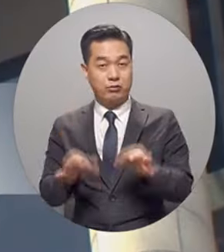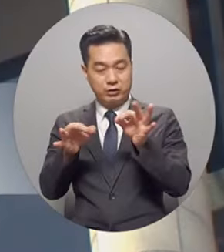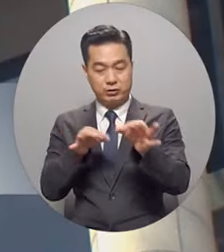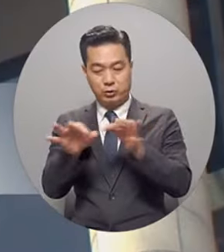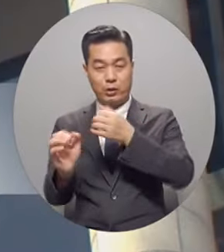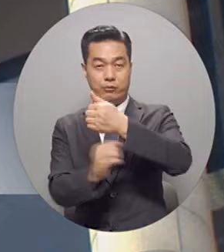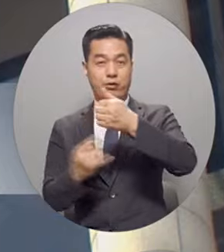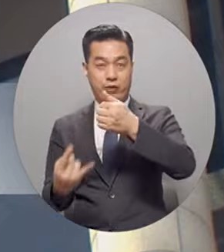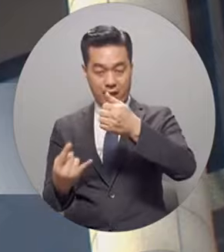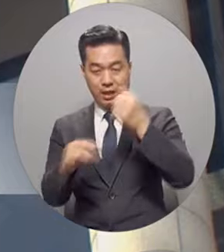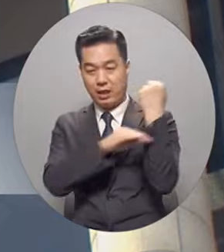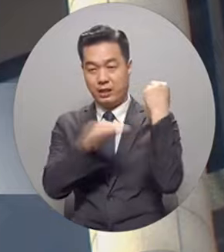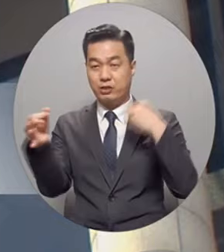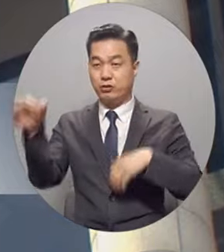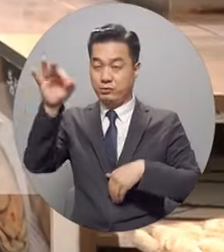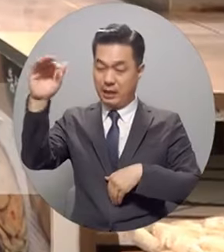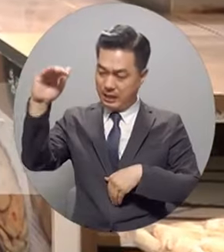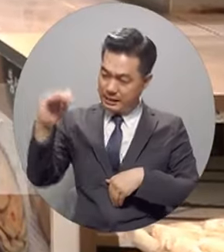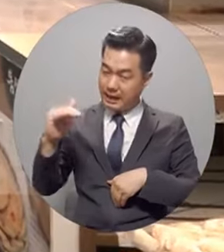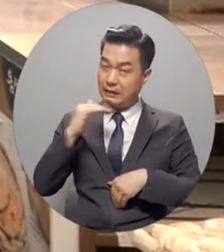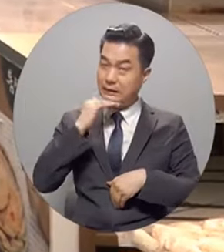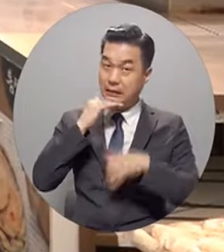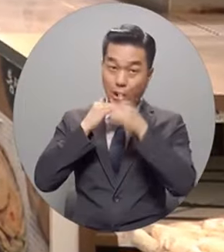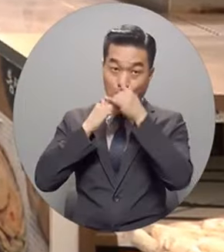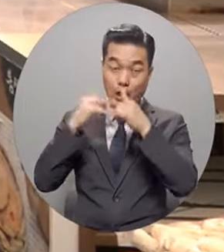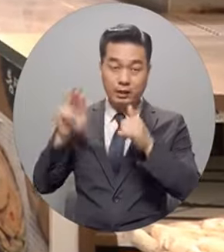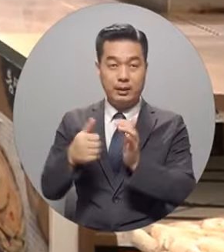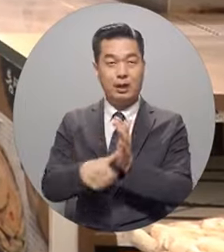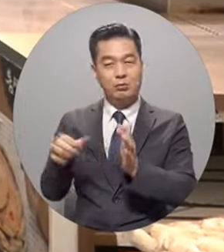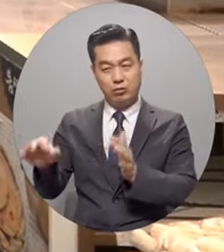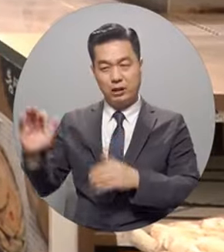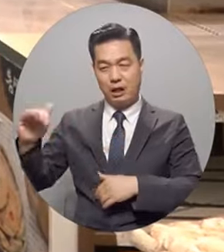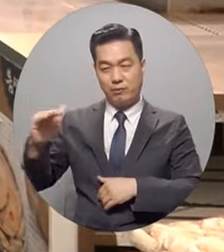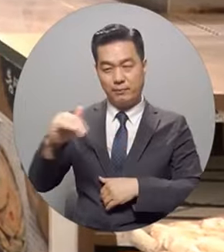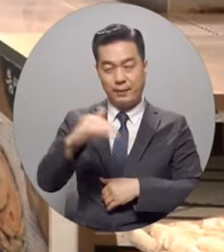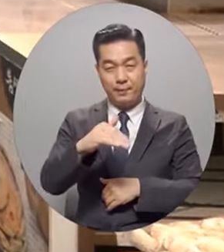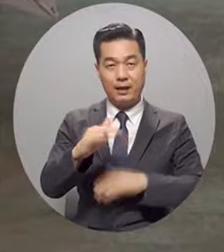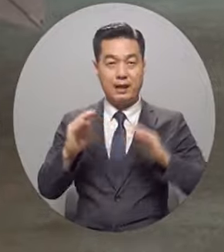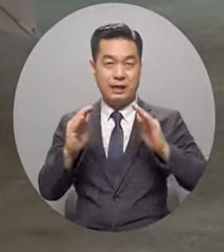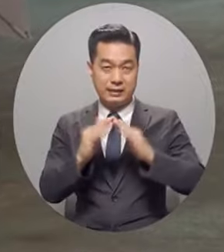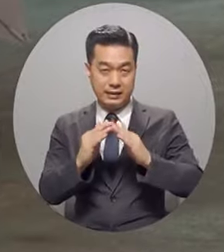금융통화위원회에서 기준금리 인하 기대도 나오고 있지만 물가 변동성과 부동산,